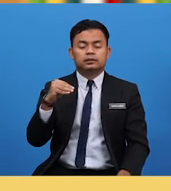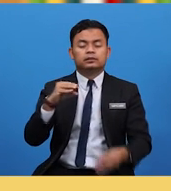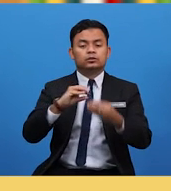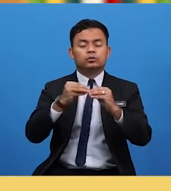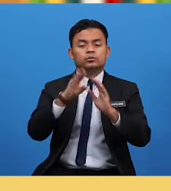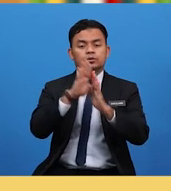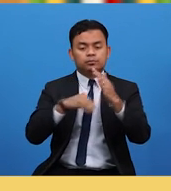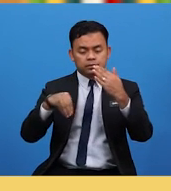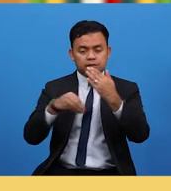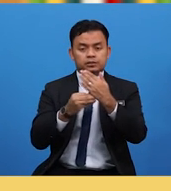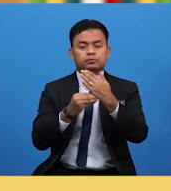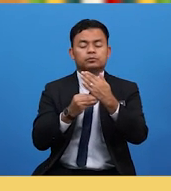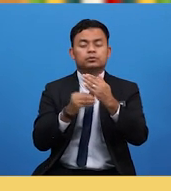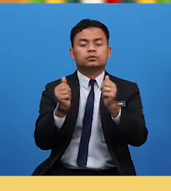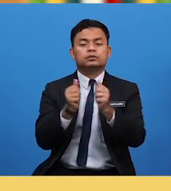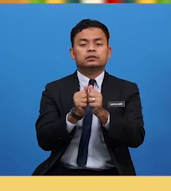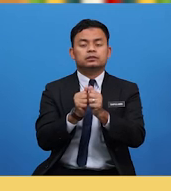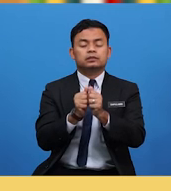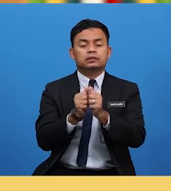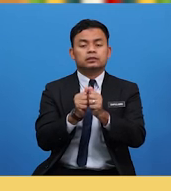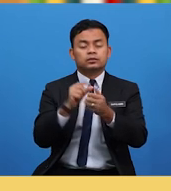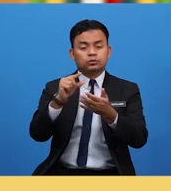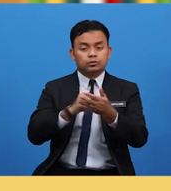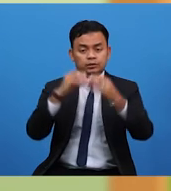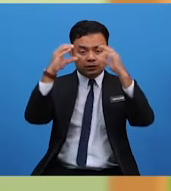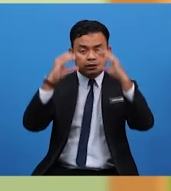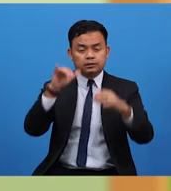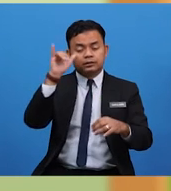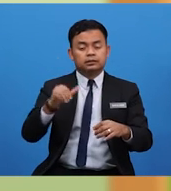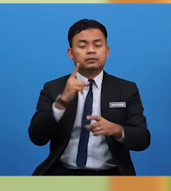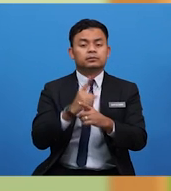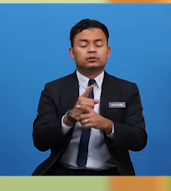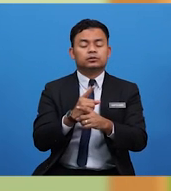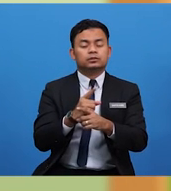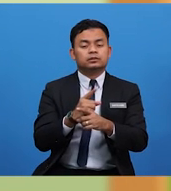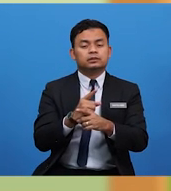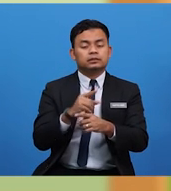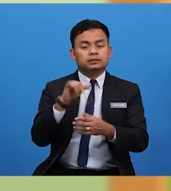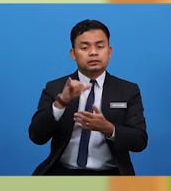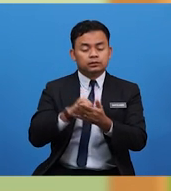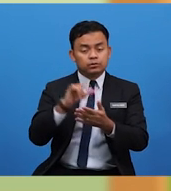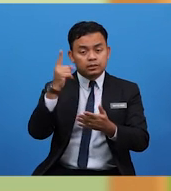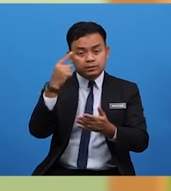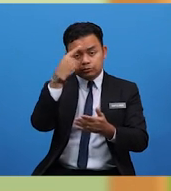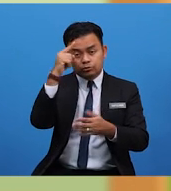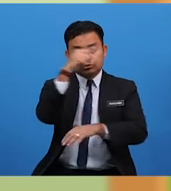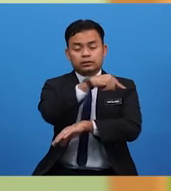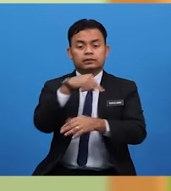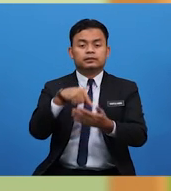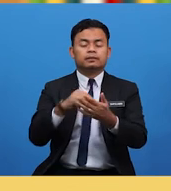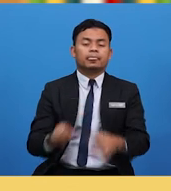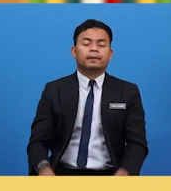nomor bercampur dengan menggunakan kaidah yang betul sekian saja perkongsian pembelajaran kita pada hari